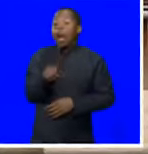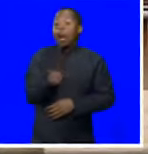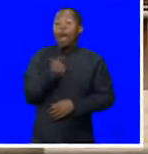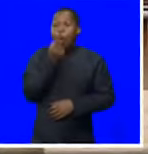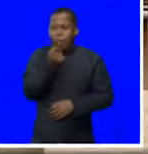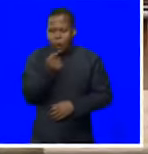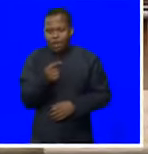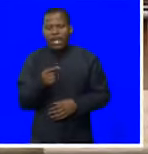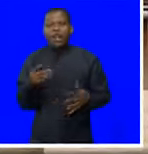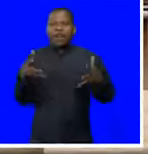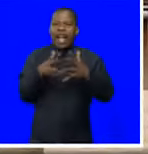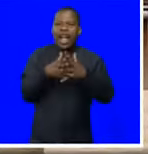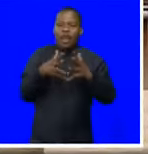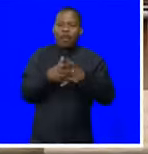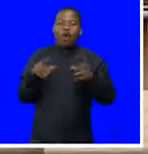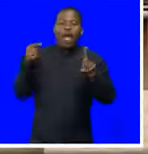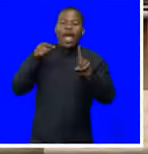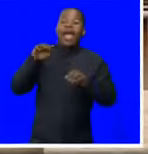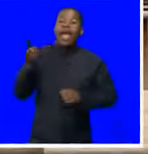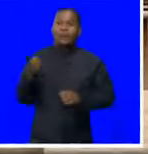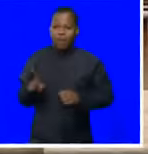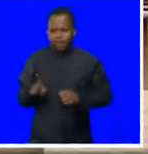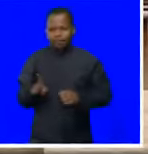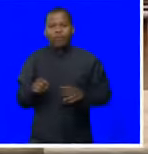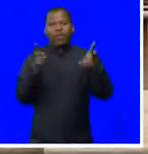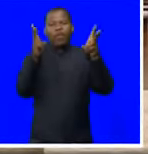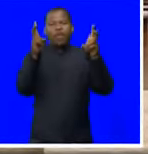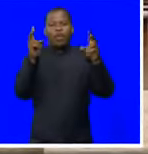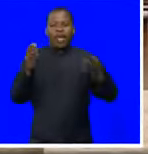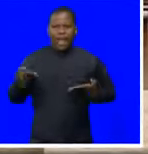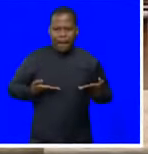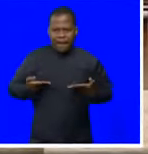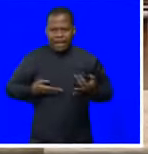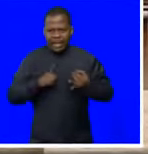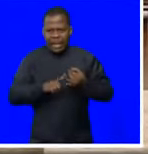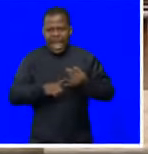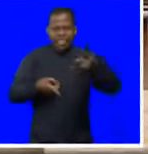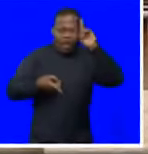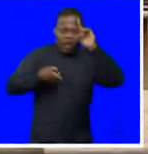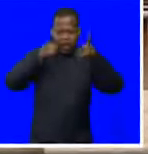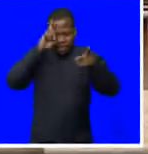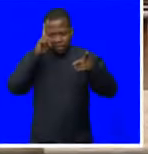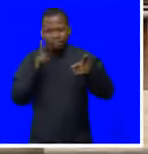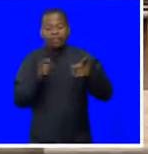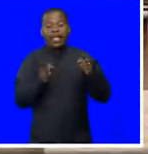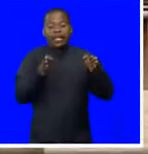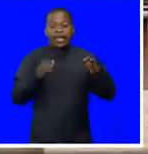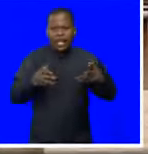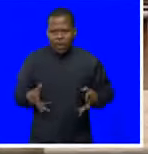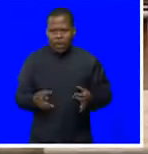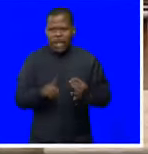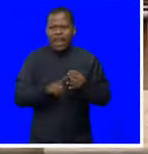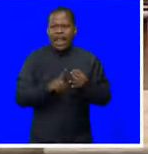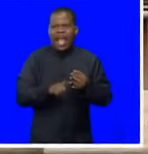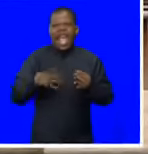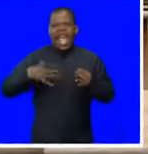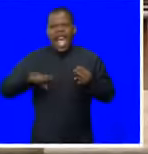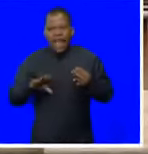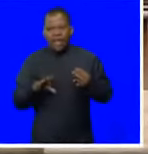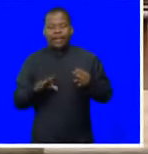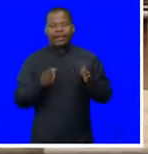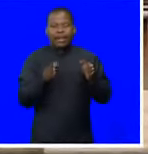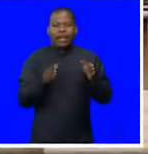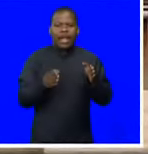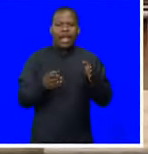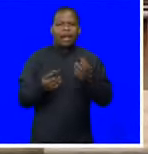ke inhloso yalo mhlangano ukukhulumisa Tindzaba temabhizinisi emathuba yokuhlanyela ehlangothini lotekulima kanye nasetinhlangothini